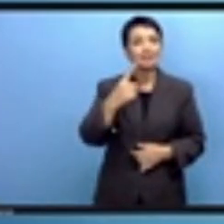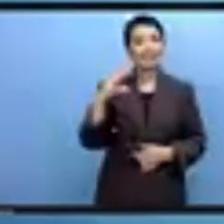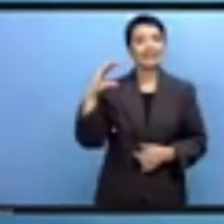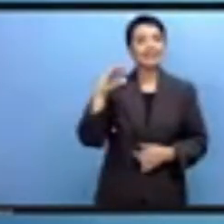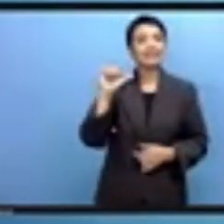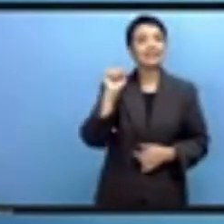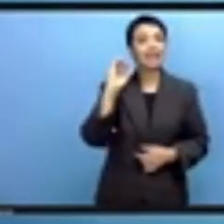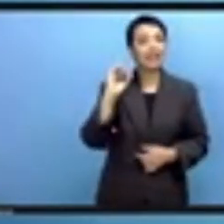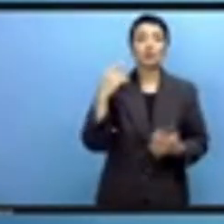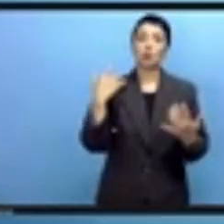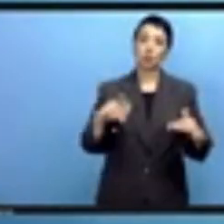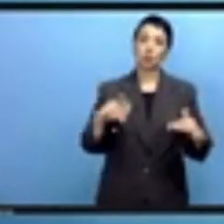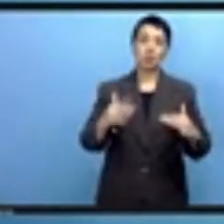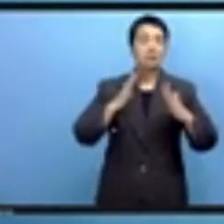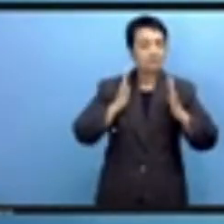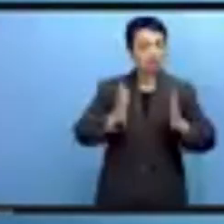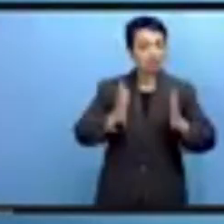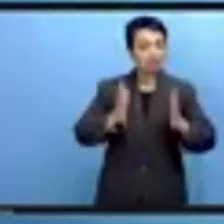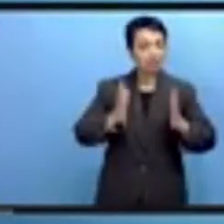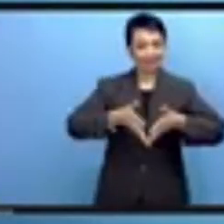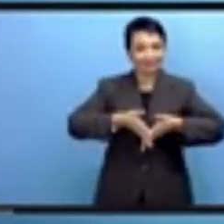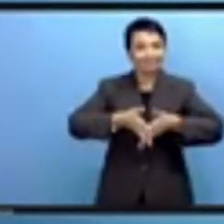需要重视的。另外呢，